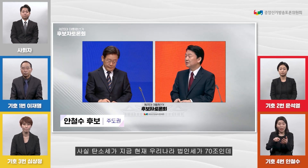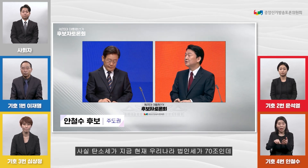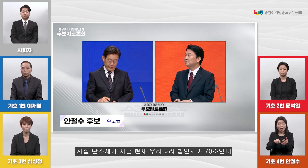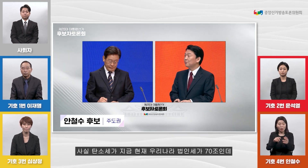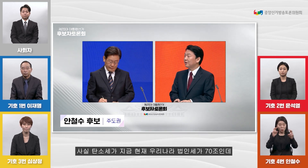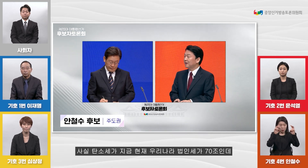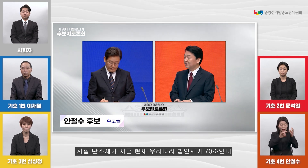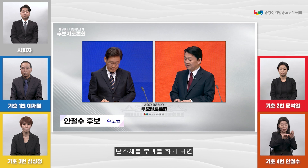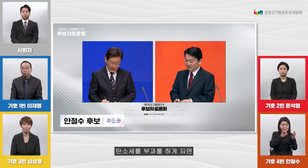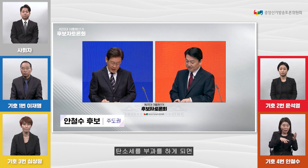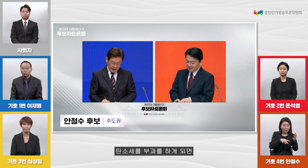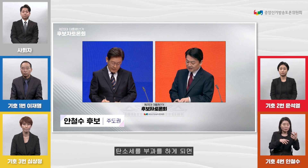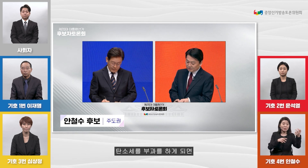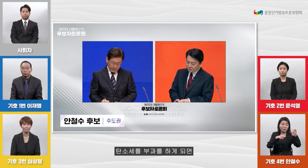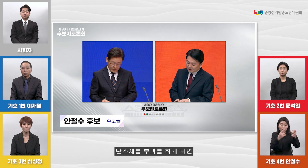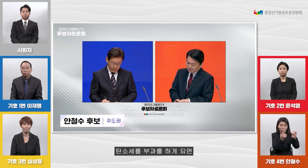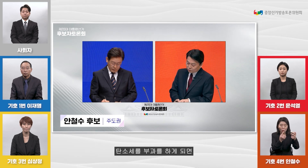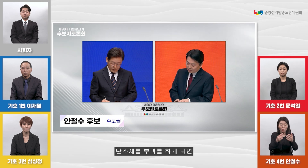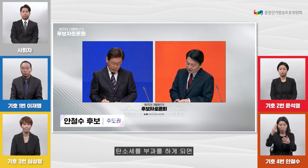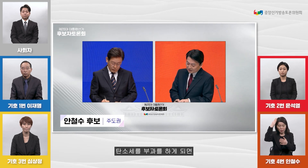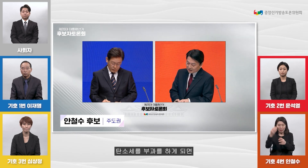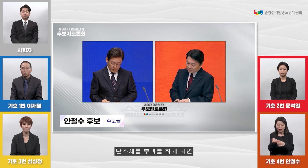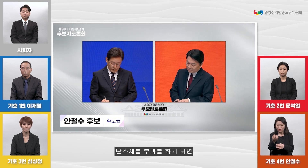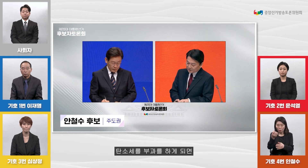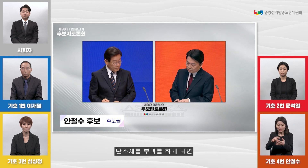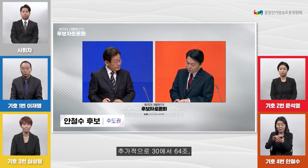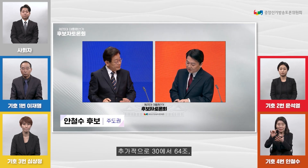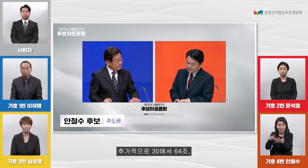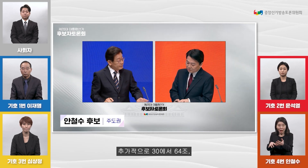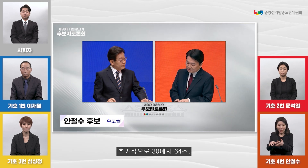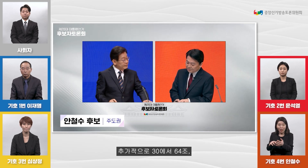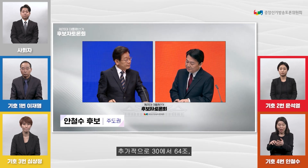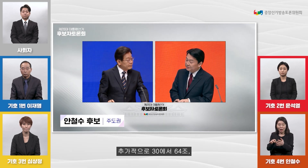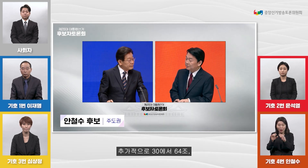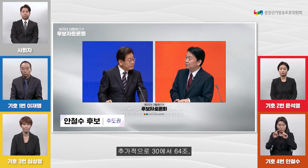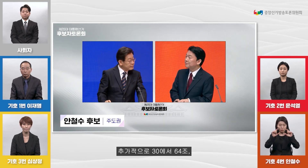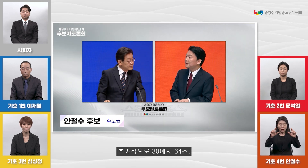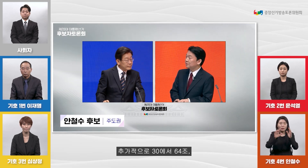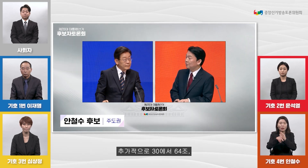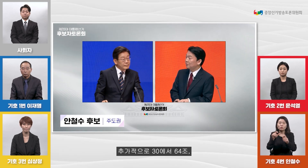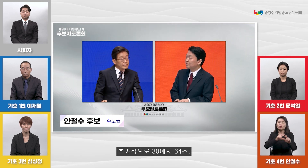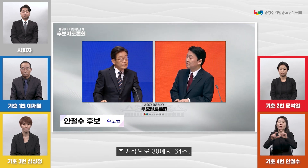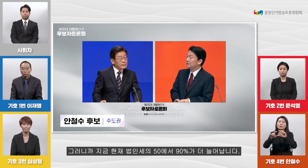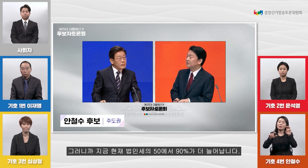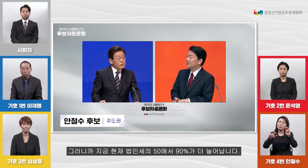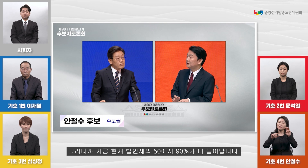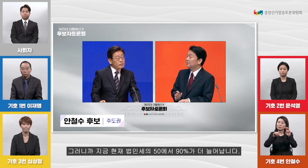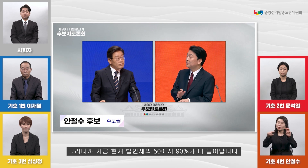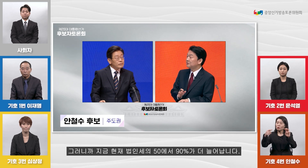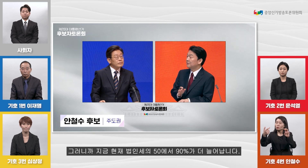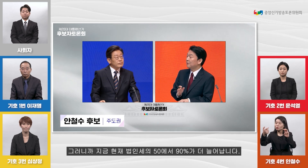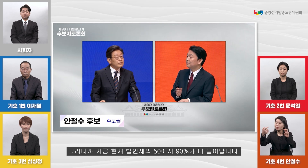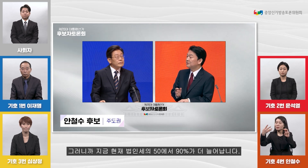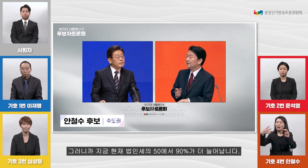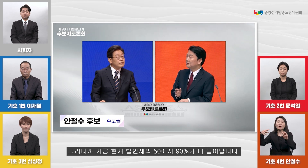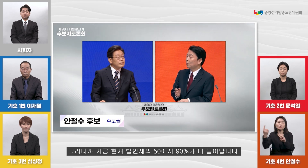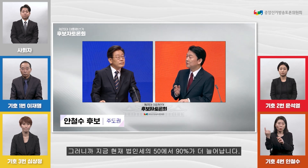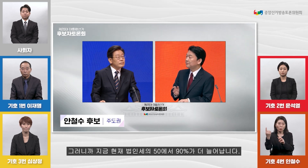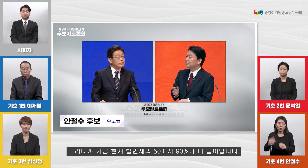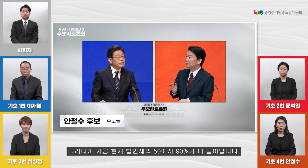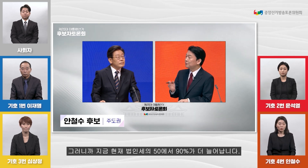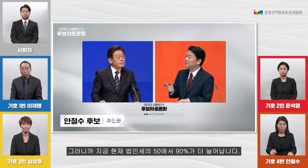법인세가 70조인데 탄소세를 부과를 하게 되면 추가적으로 30에서 64조. 그러니까 지금 현재